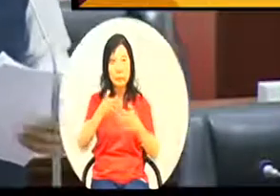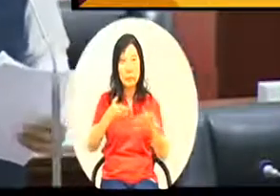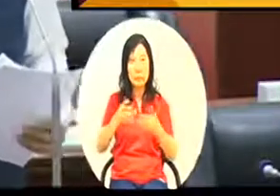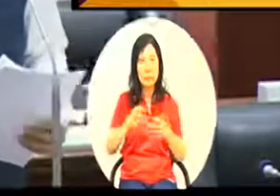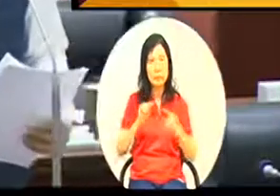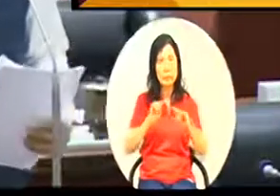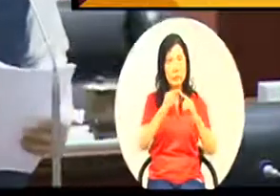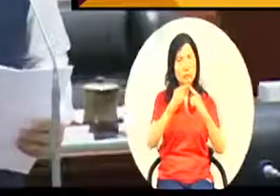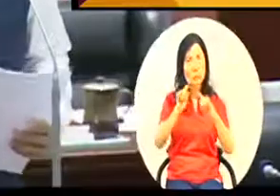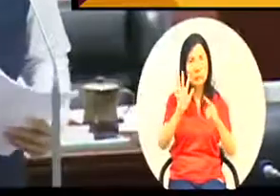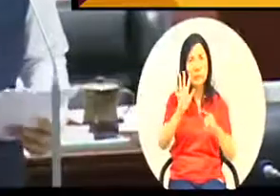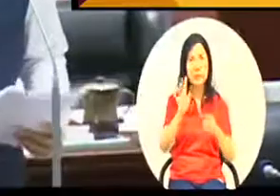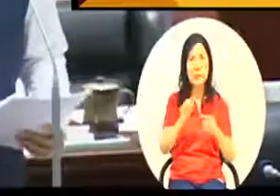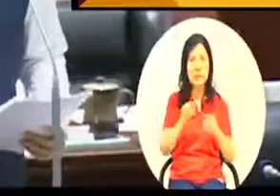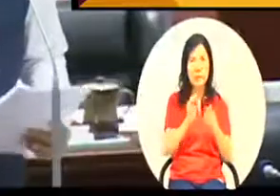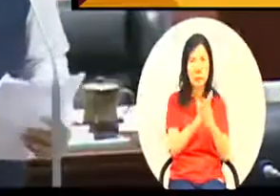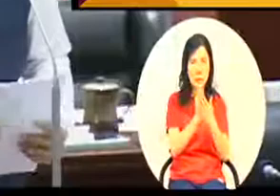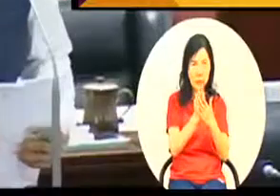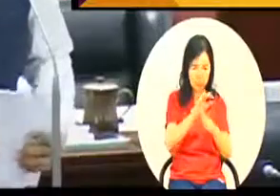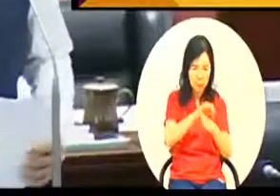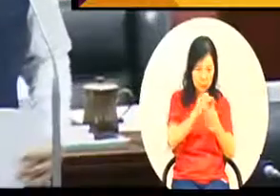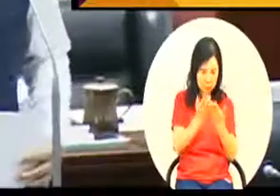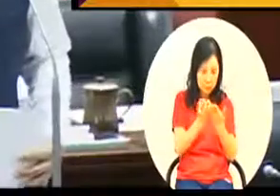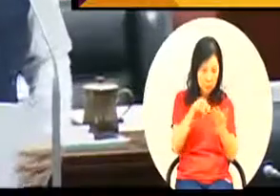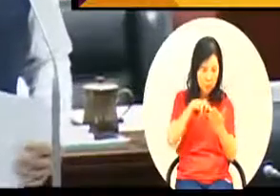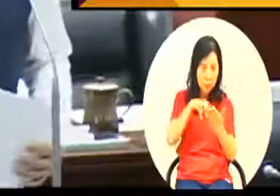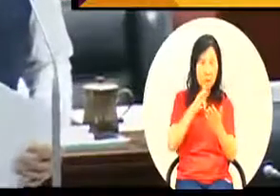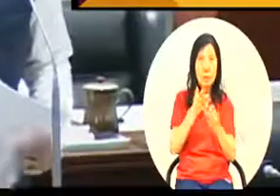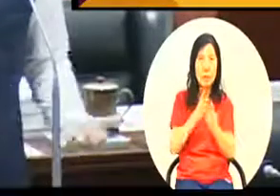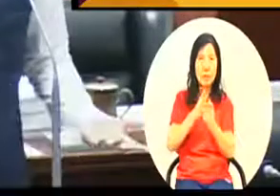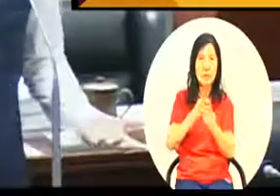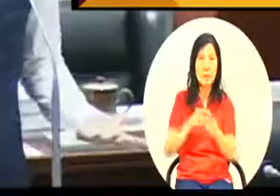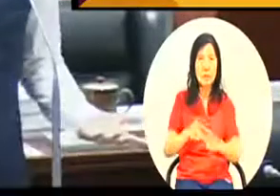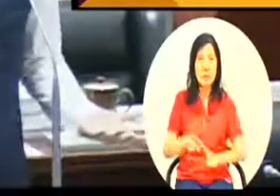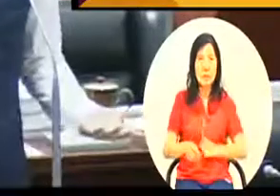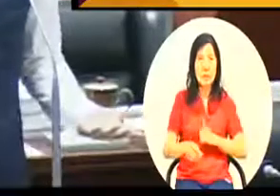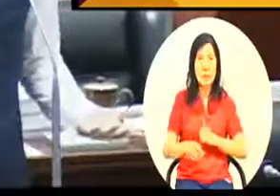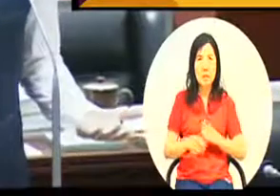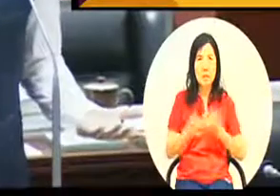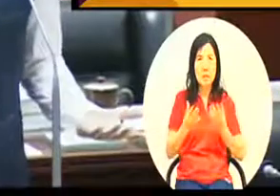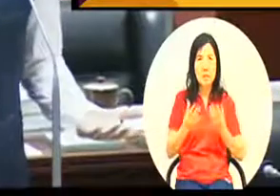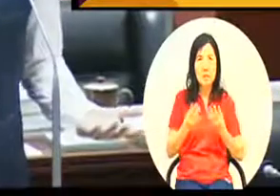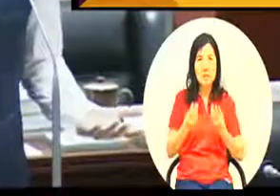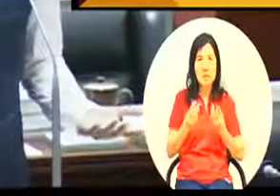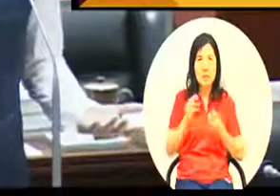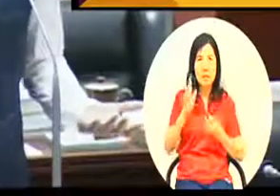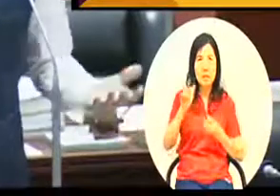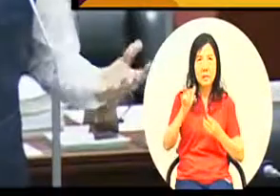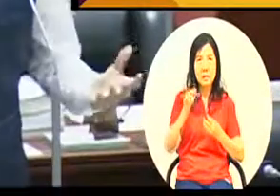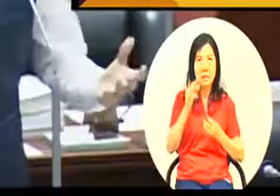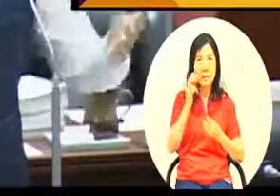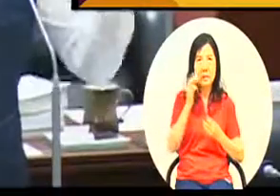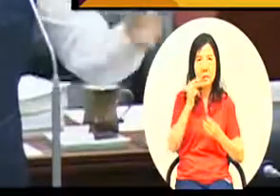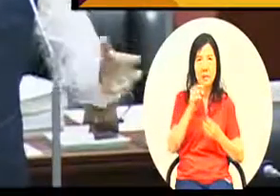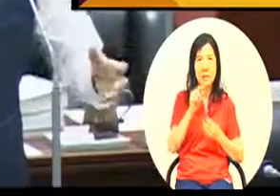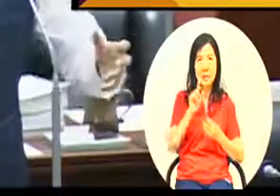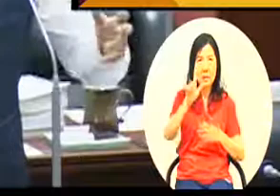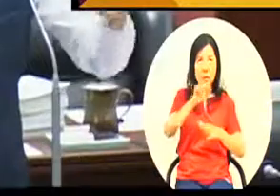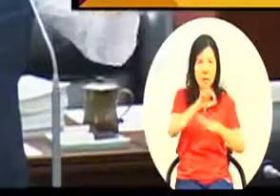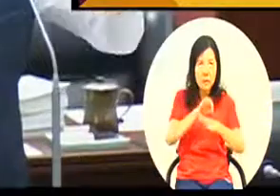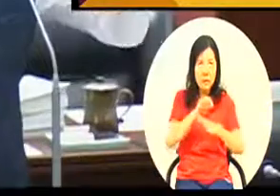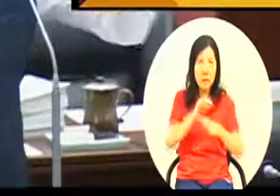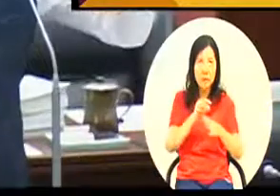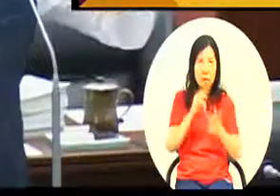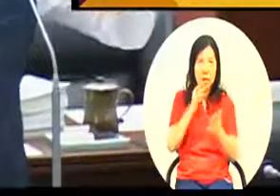议，我也把课本我也特别去问了嘛。坦白讲没有一个老师有特别上课是讲